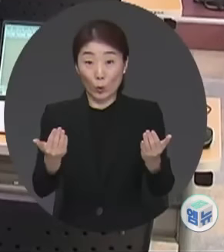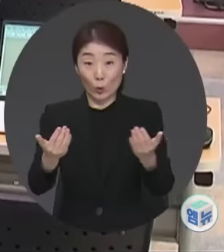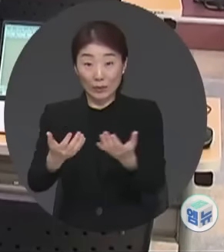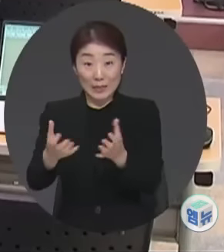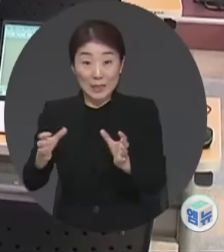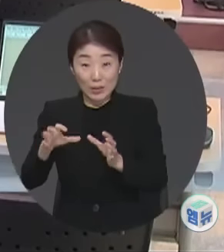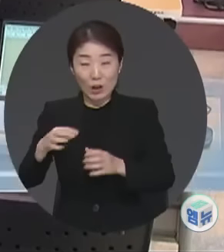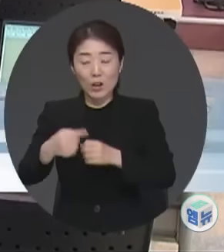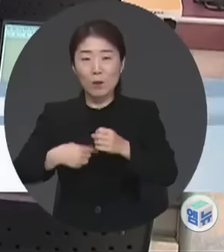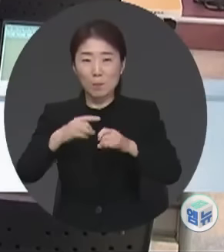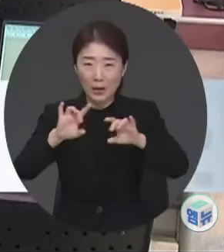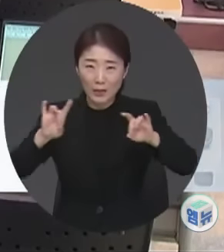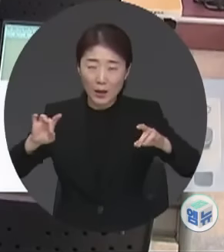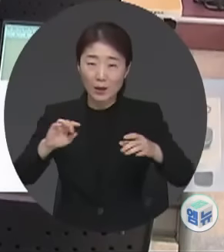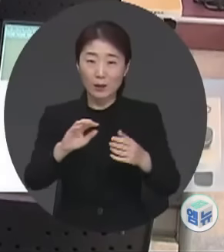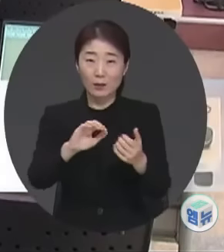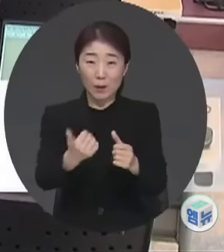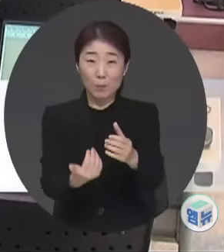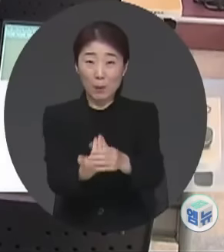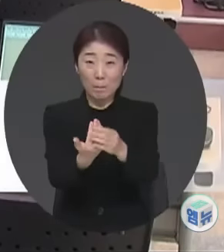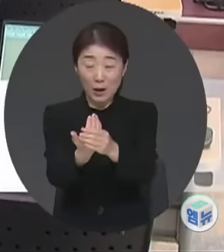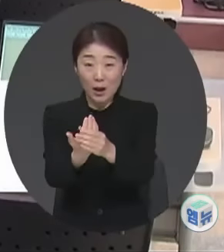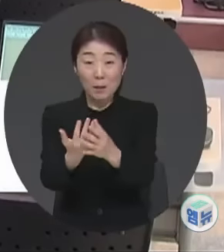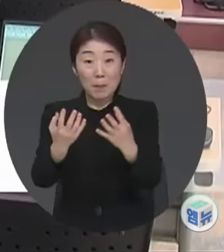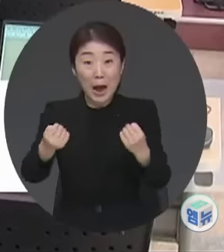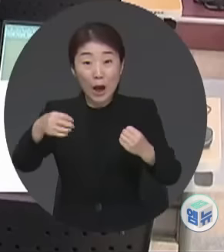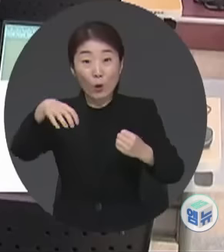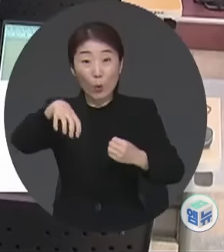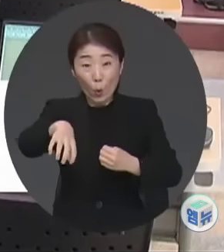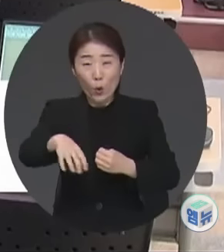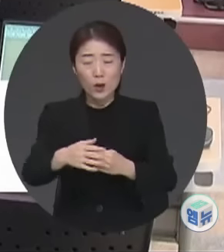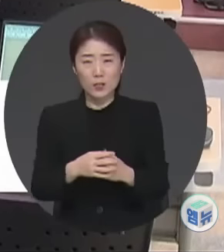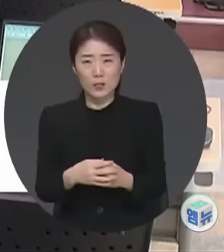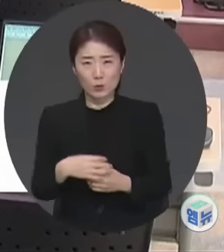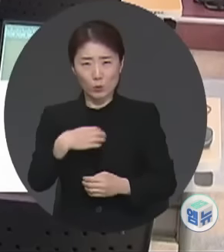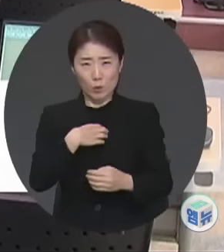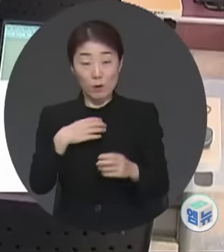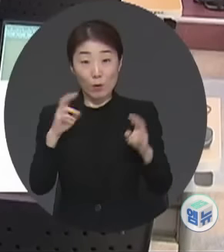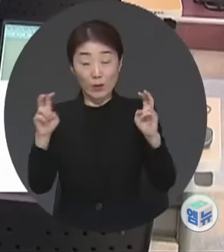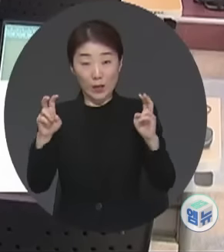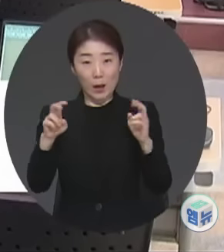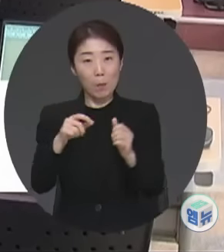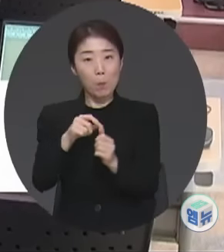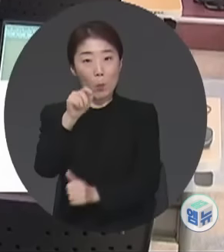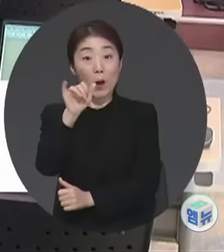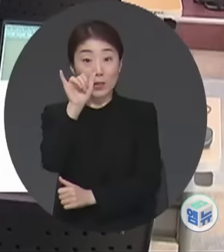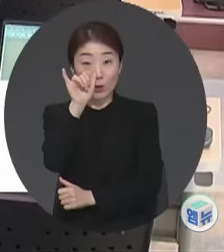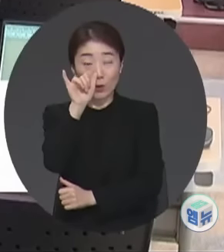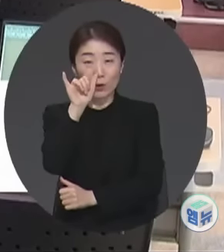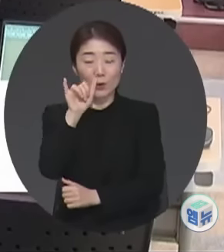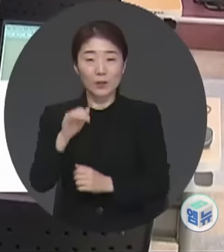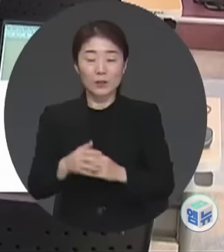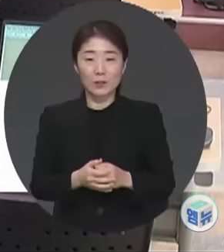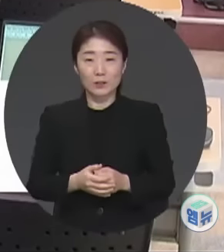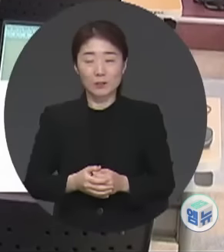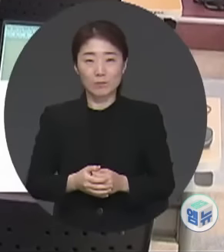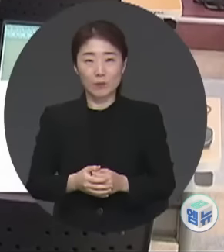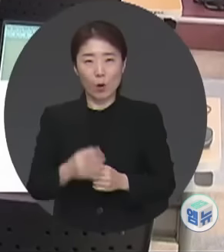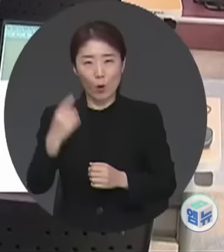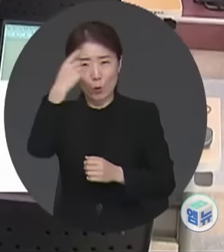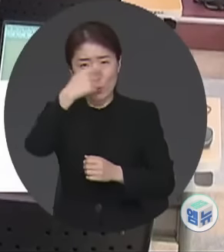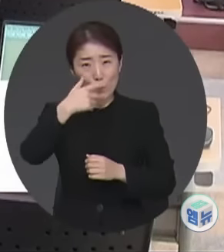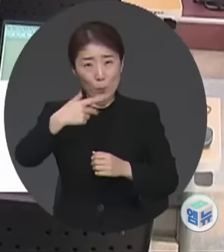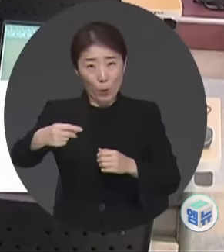노동계에서는 해마다 사망 사고가 많이 발생한 사업장을 최악의 살인 기업으로 선정해 오고 있습니다. 불명예스러운